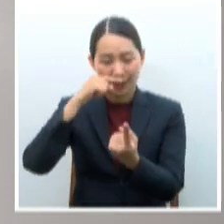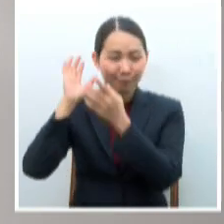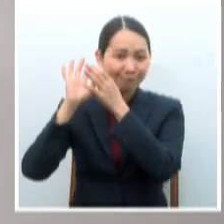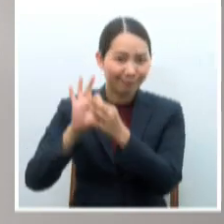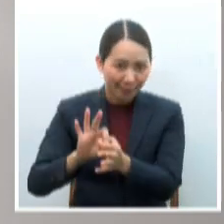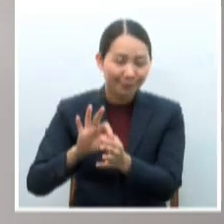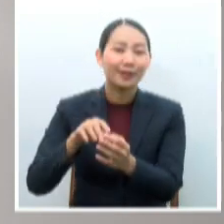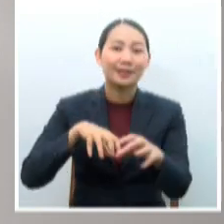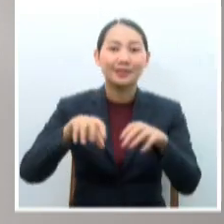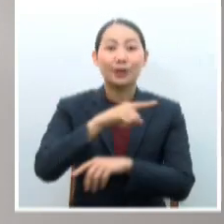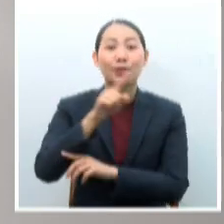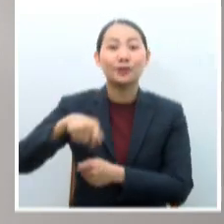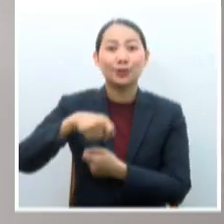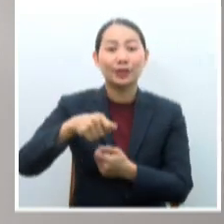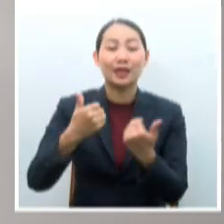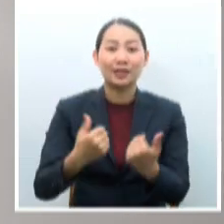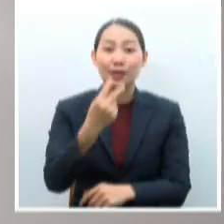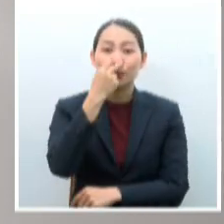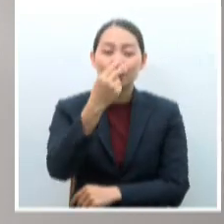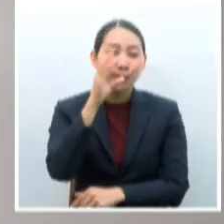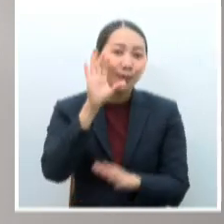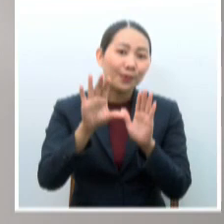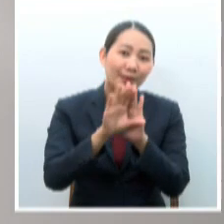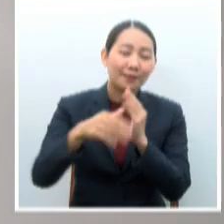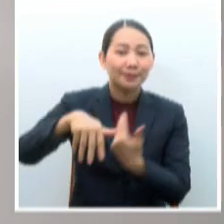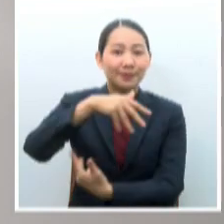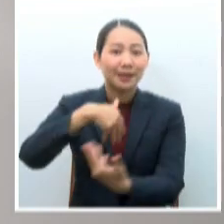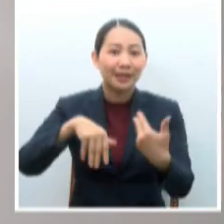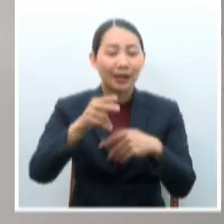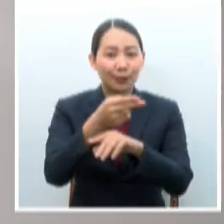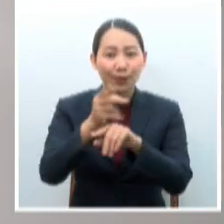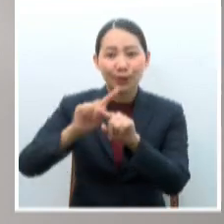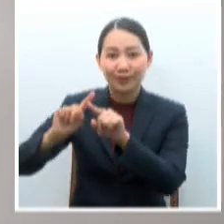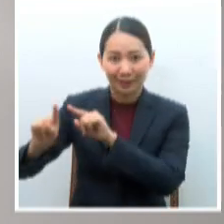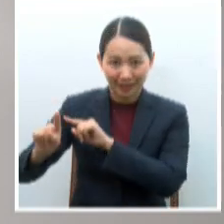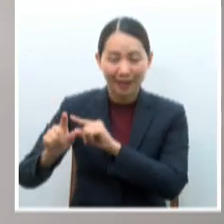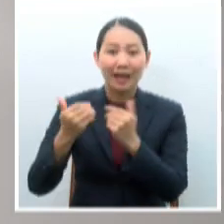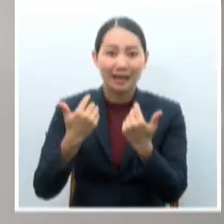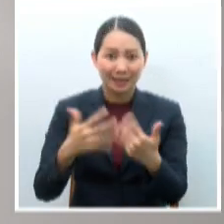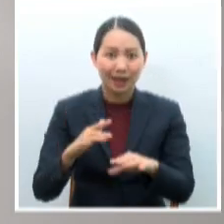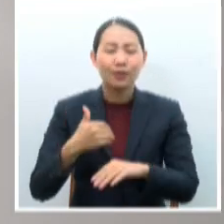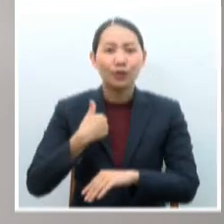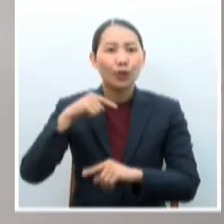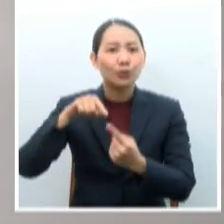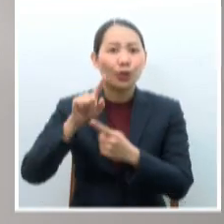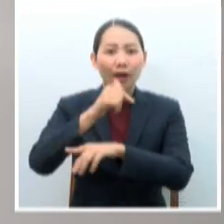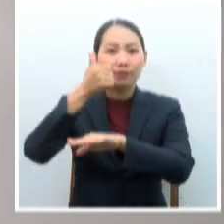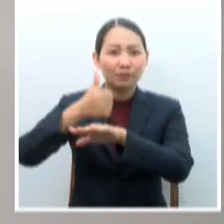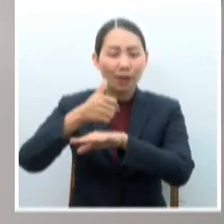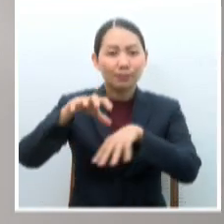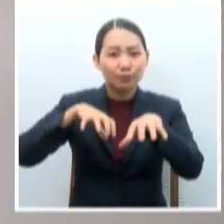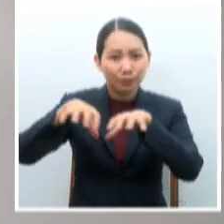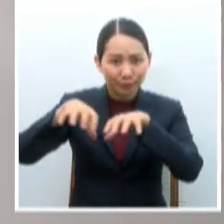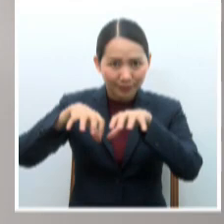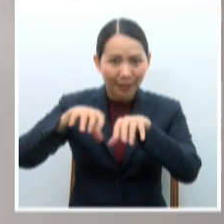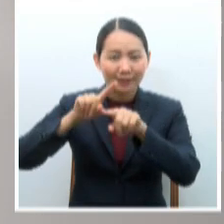ค่ะไปรับชมภาพบรรยากาศรวมไปถึงนะคะเราจะได้รับฟังคำอวยพรจากท่านผู้บริหารระดับสูงของสป